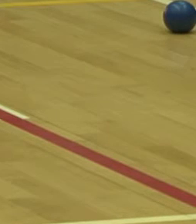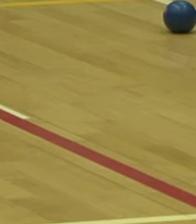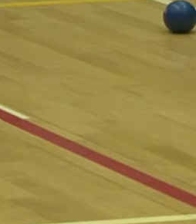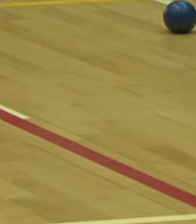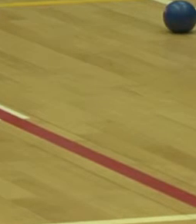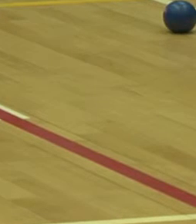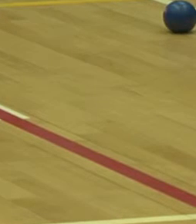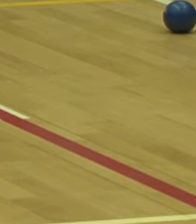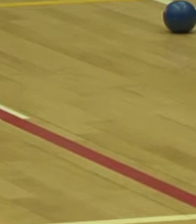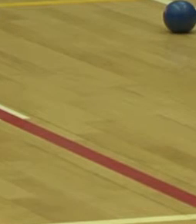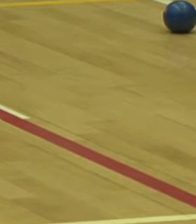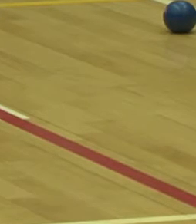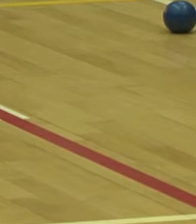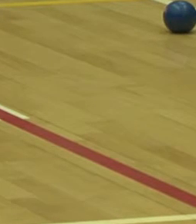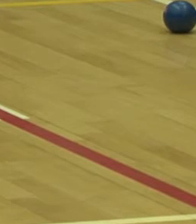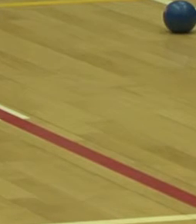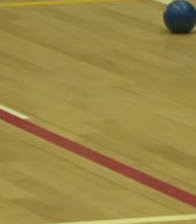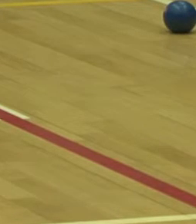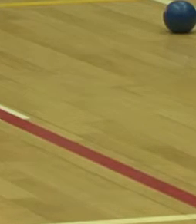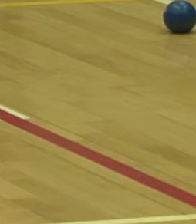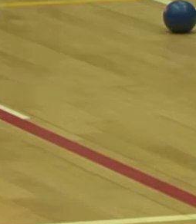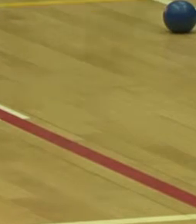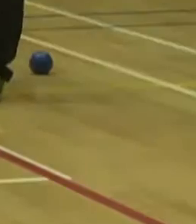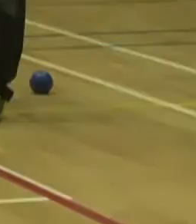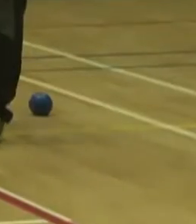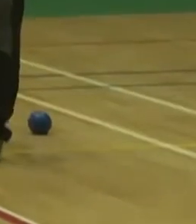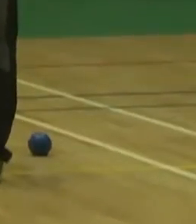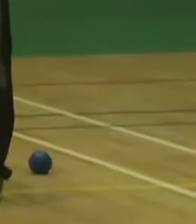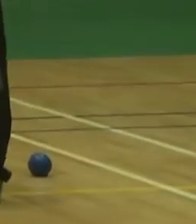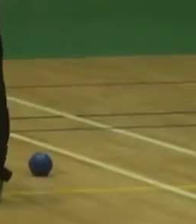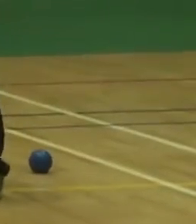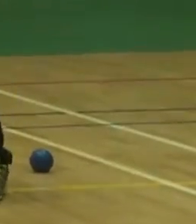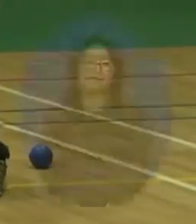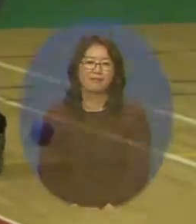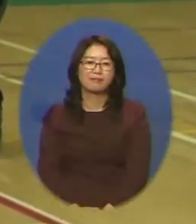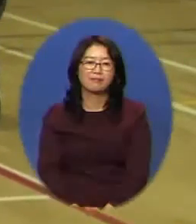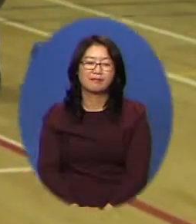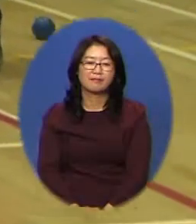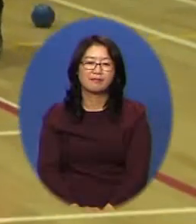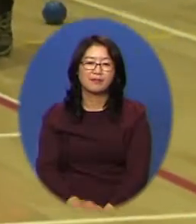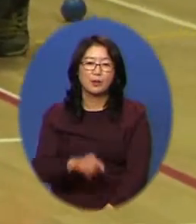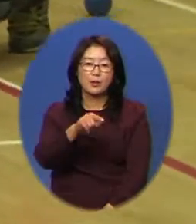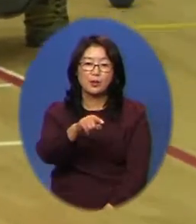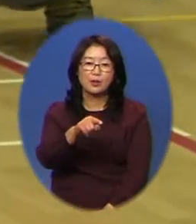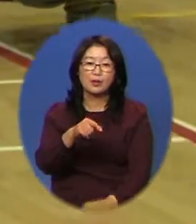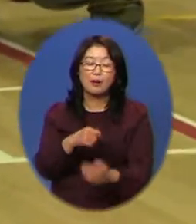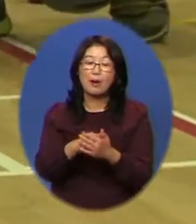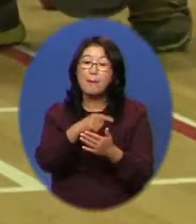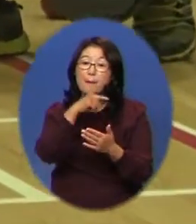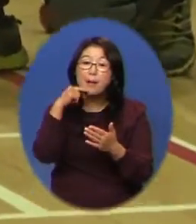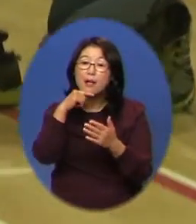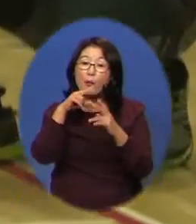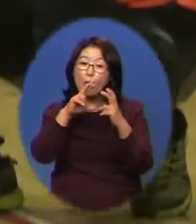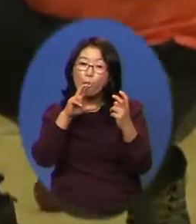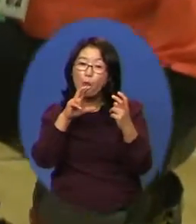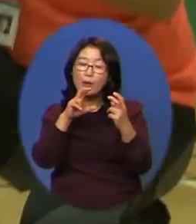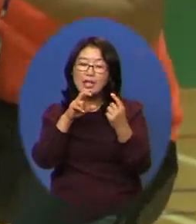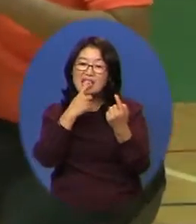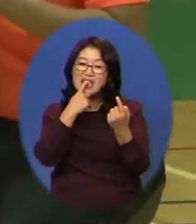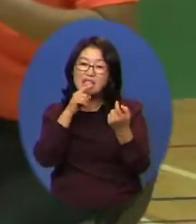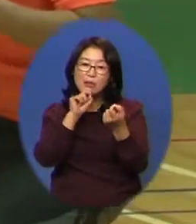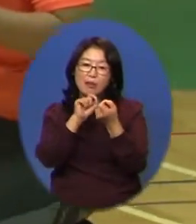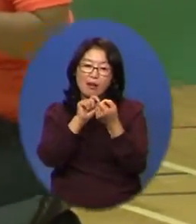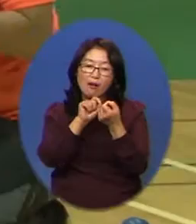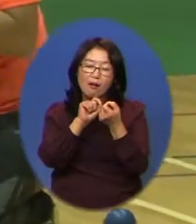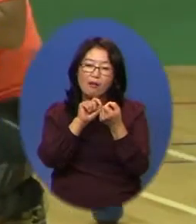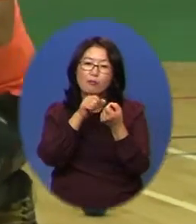파란색 볼 마지막 공입니다. 지금 잭볼에서 빨간색 볼 하나가 가장 가깝습니다. 그러면 빨간색 팀이